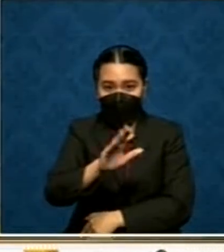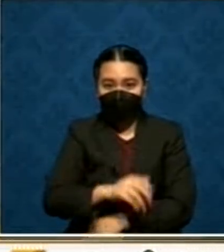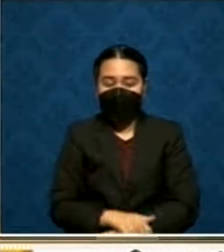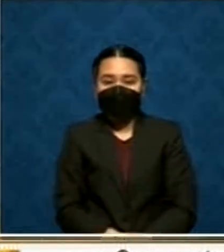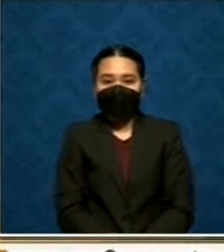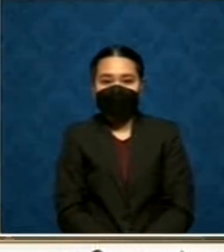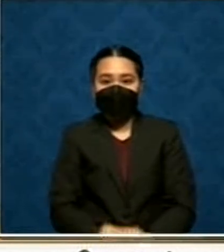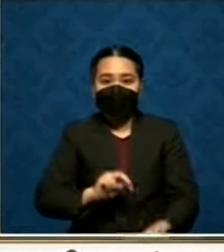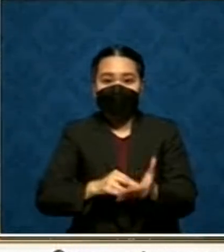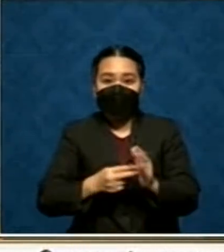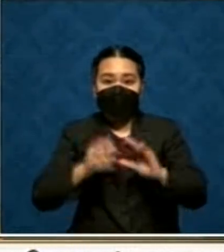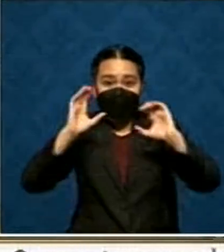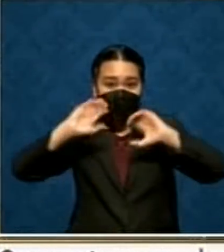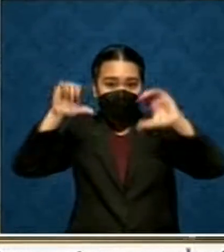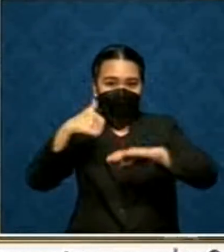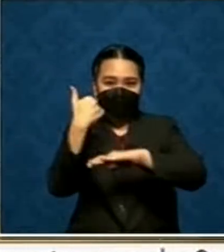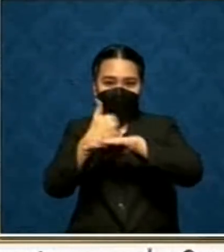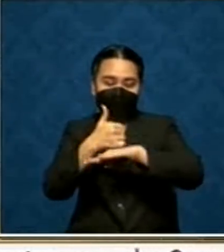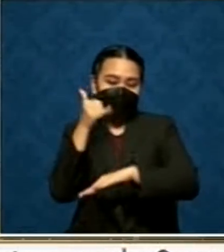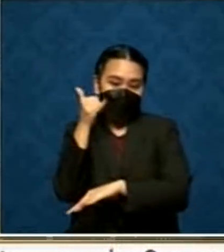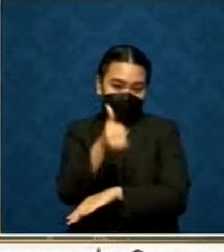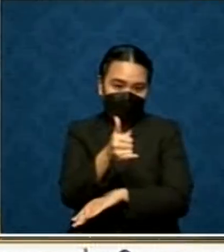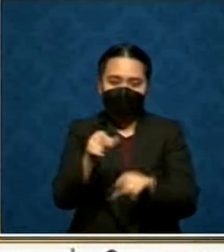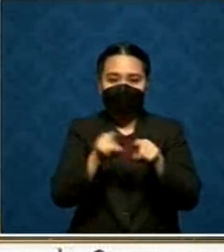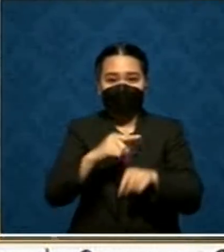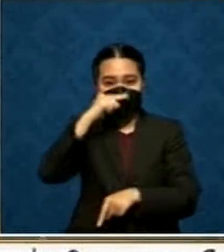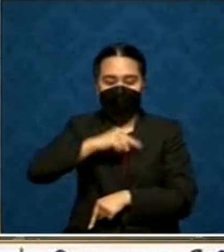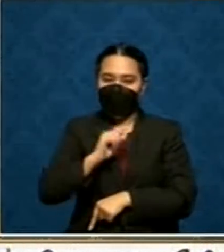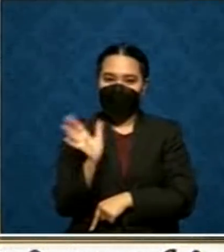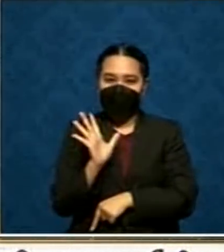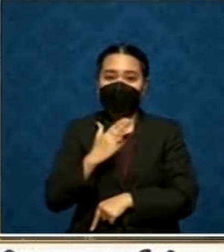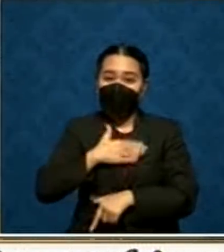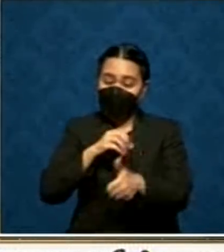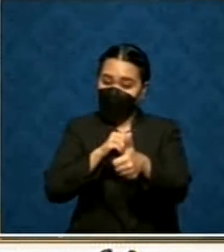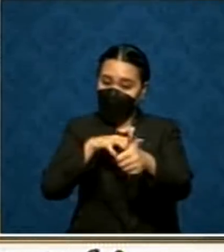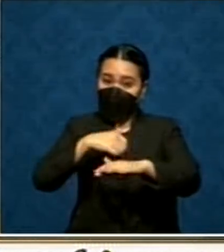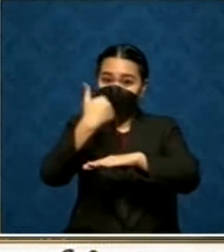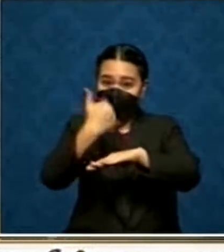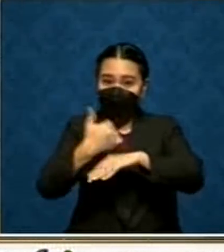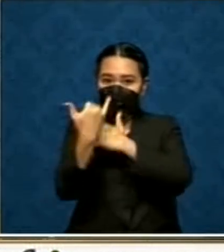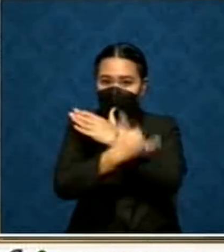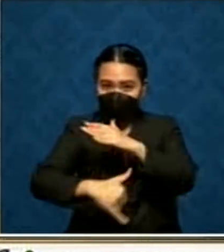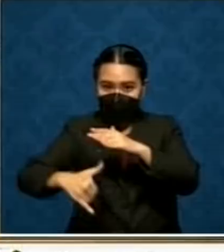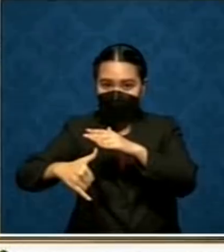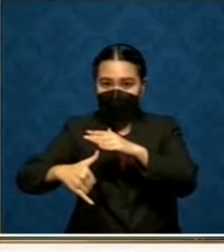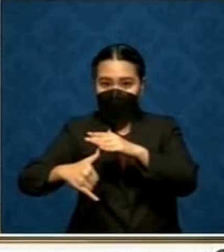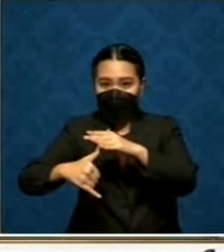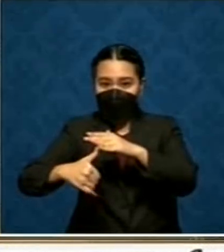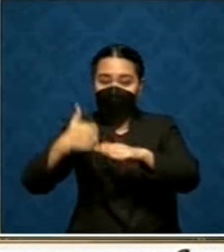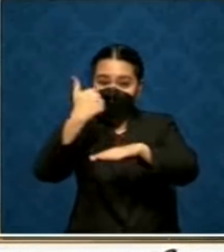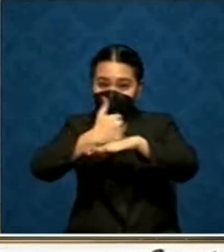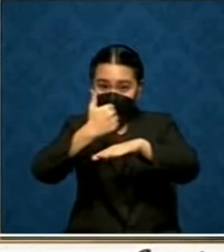้วพวก